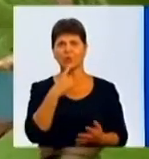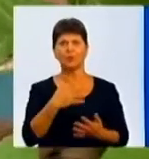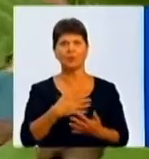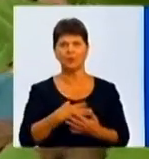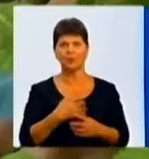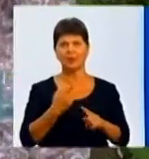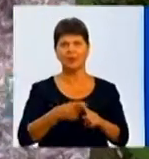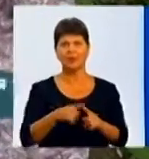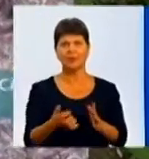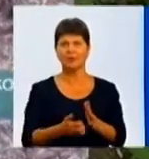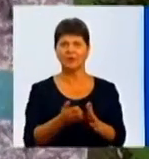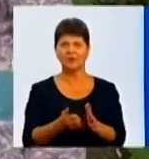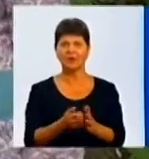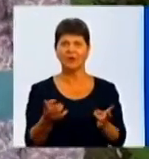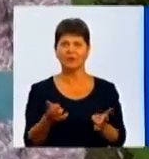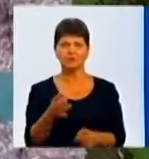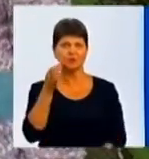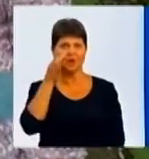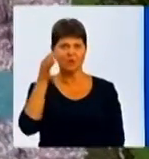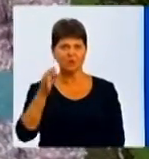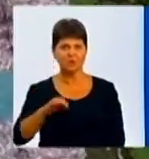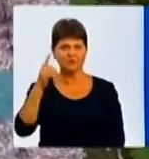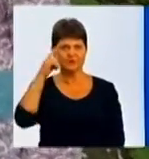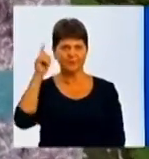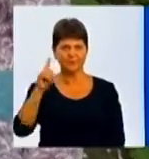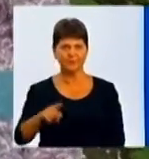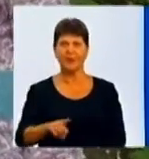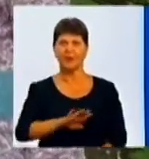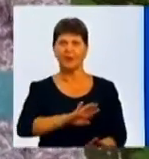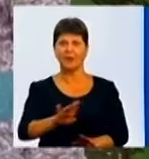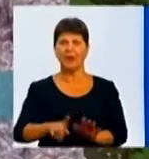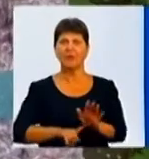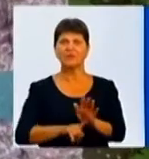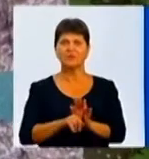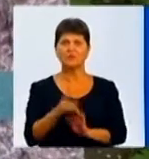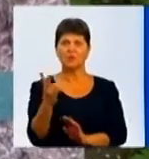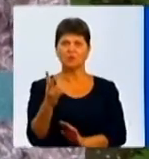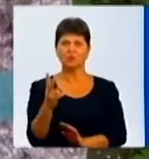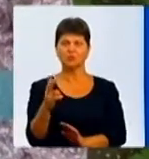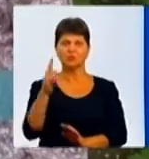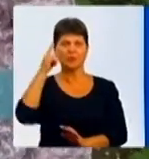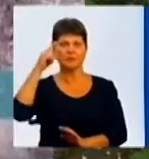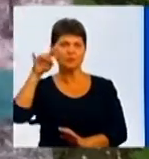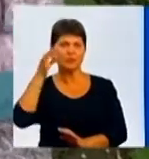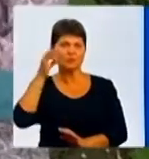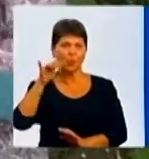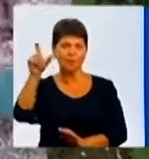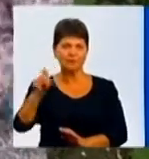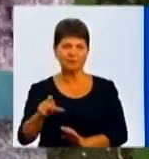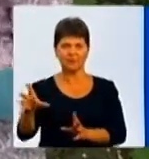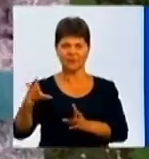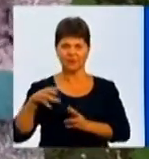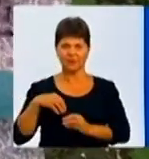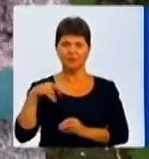досвід та знання. Сначала пойти со знающим человеком, чтобы не с картинки смотреть или не с интернета, а чтобы человек взял в руки гриб